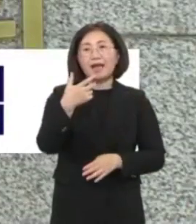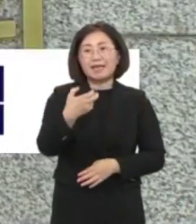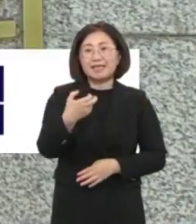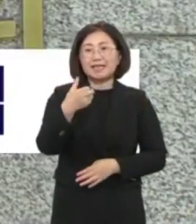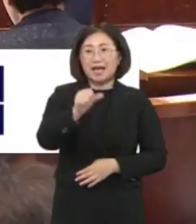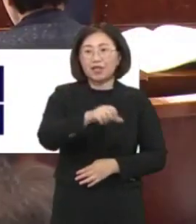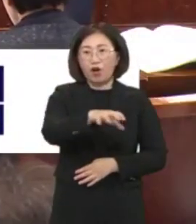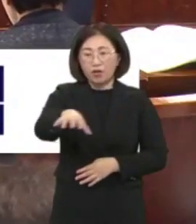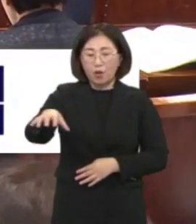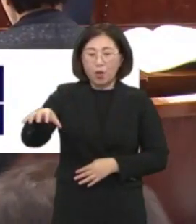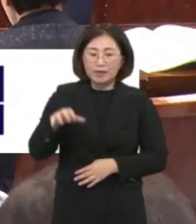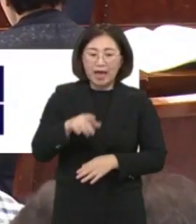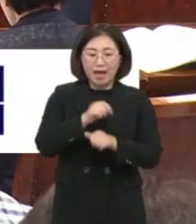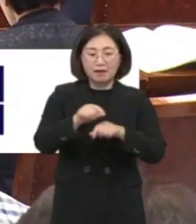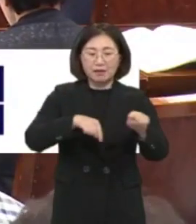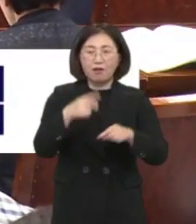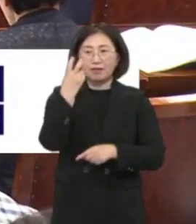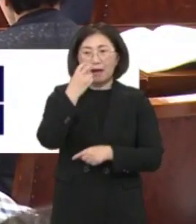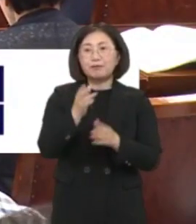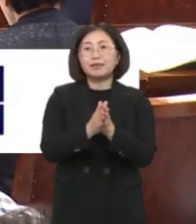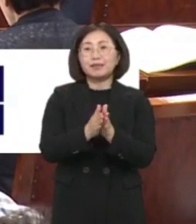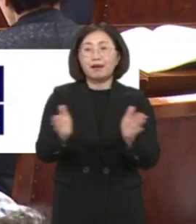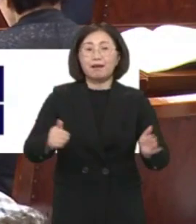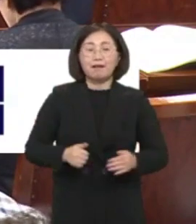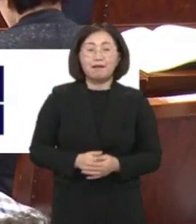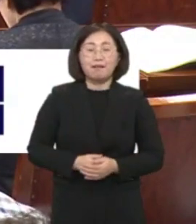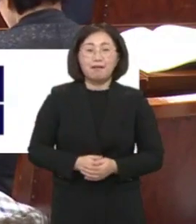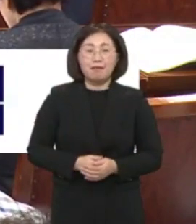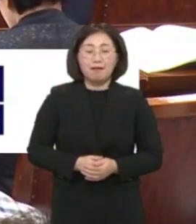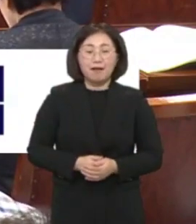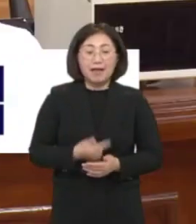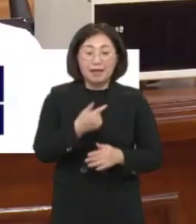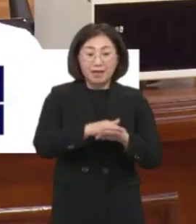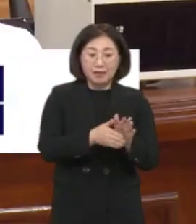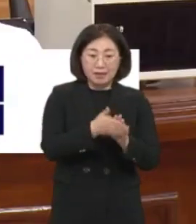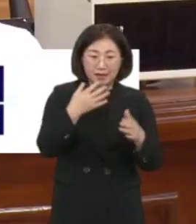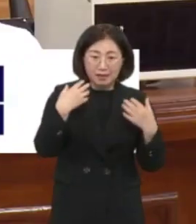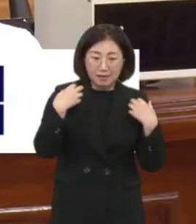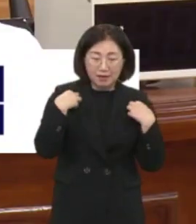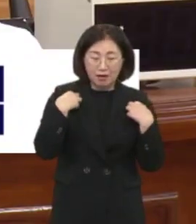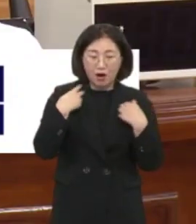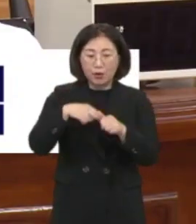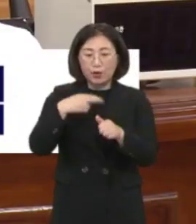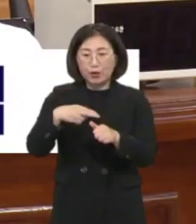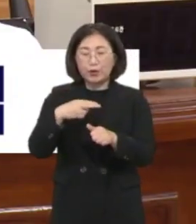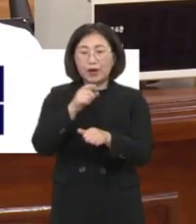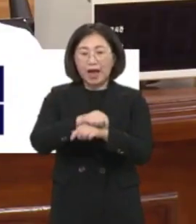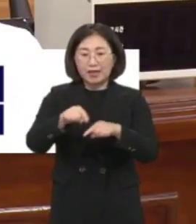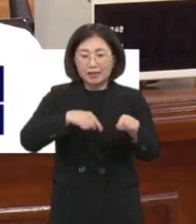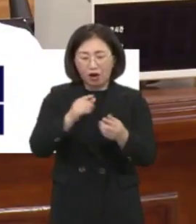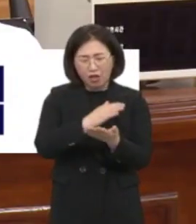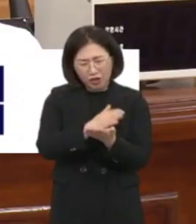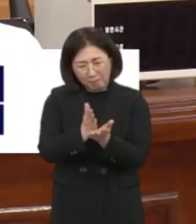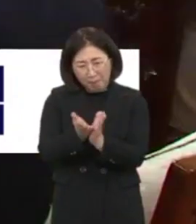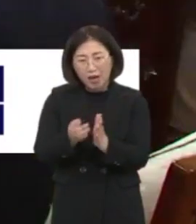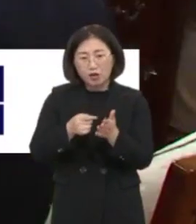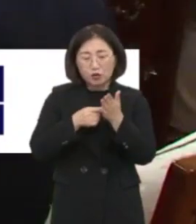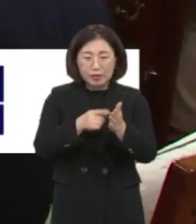대상으로 행정사무감사에 들어갑니다. 이번 감사를 통해 대전시청과 교육행정 주요시책 전반에 대한